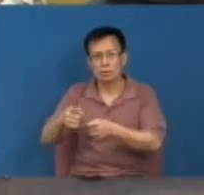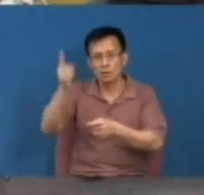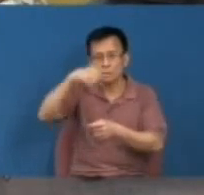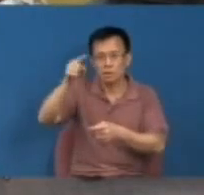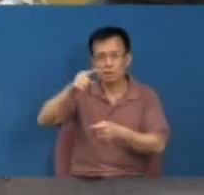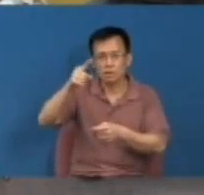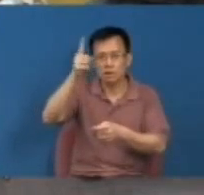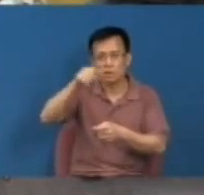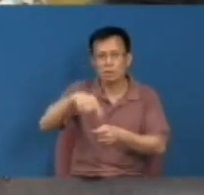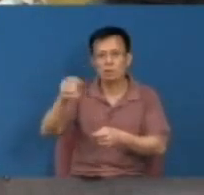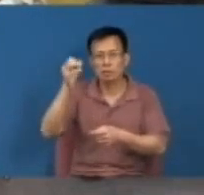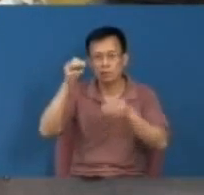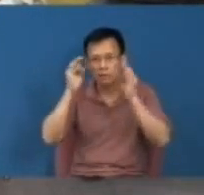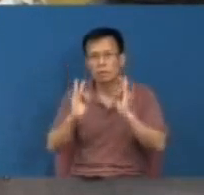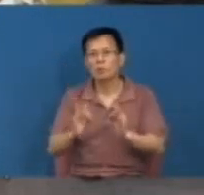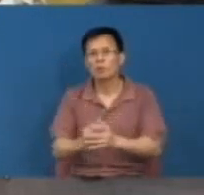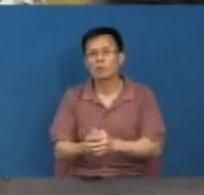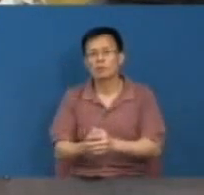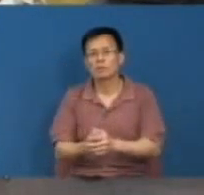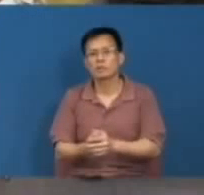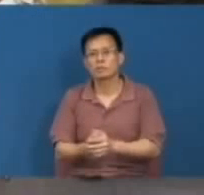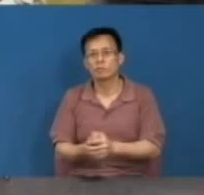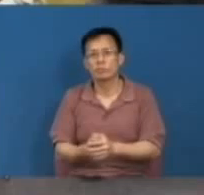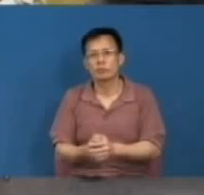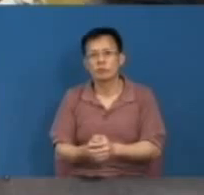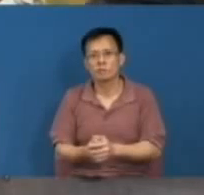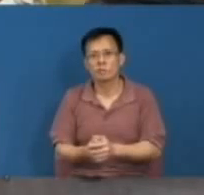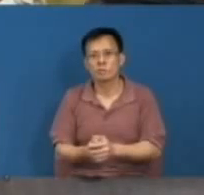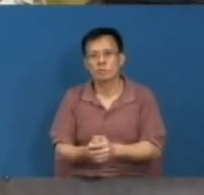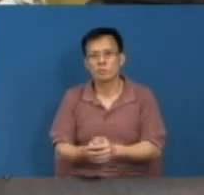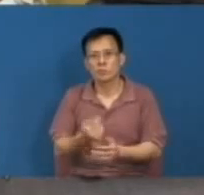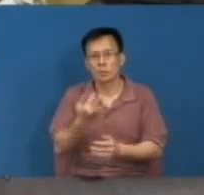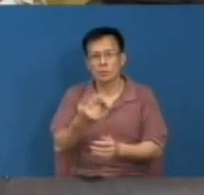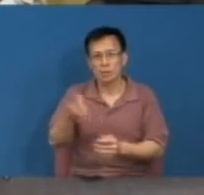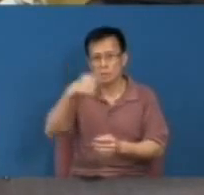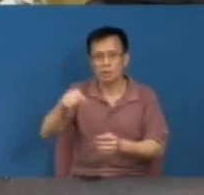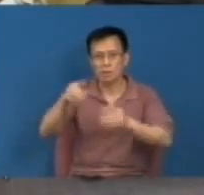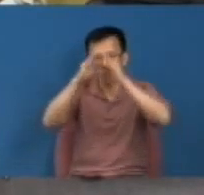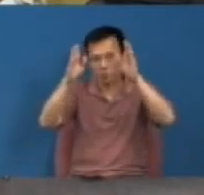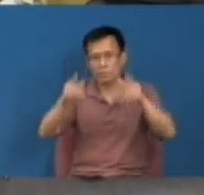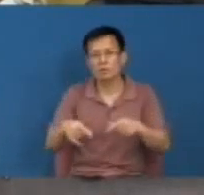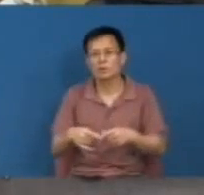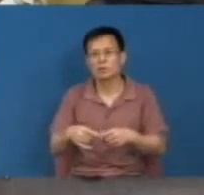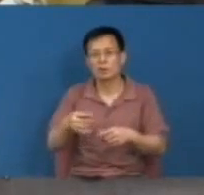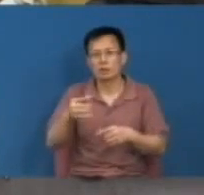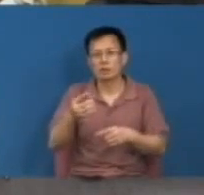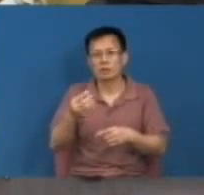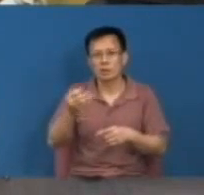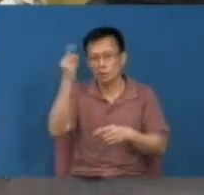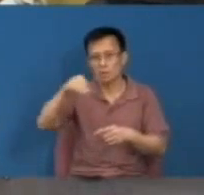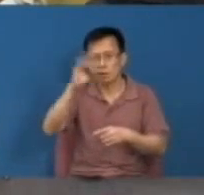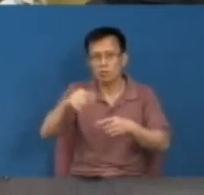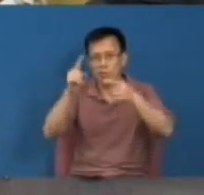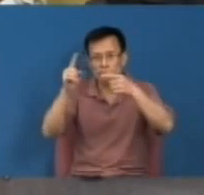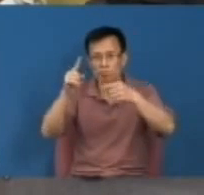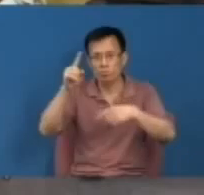啊林生，其實可能你唔係好知道價啦，而家地鋪咧係 幾千萬一間啊？ 幾錢啊？ 起碼3000萬， 3000萬 OK。 三千